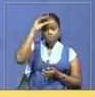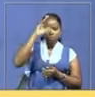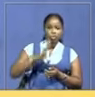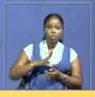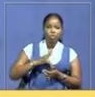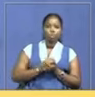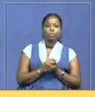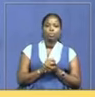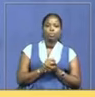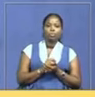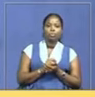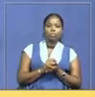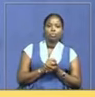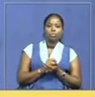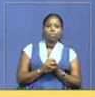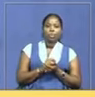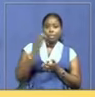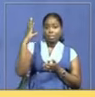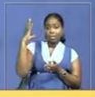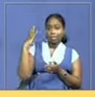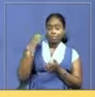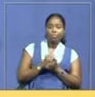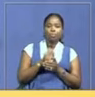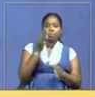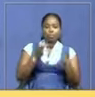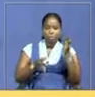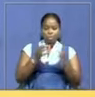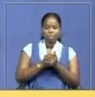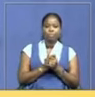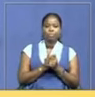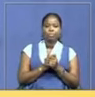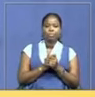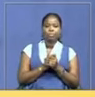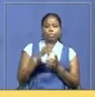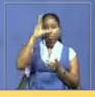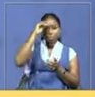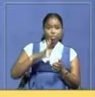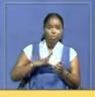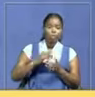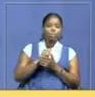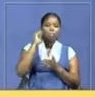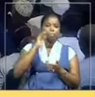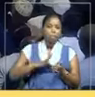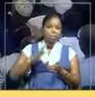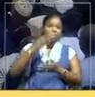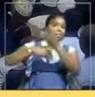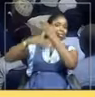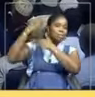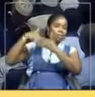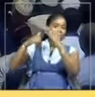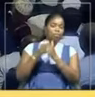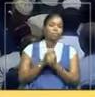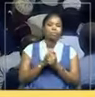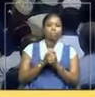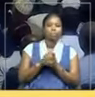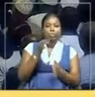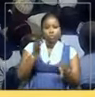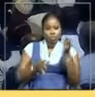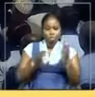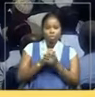près la dite cour mesdames Messieurs les anciens chefs de juridiction suprême monsieur le